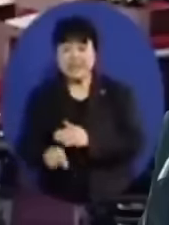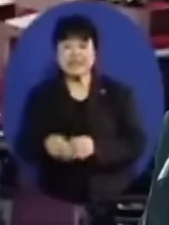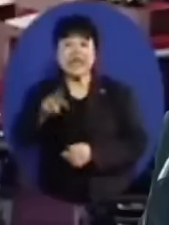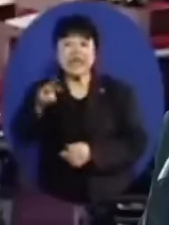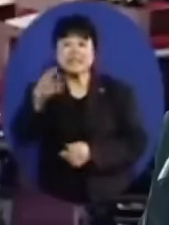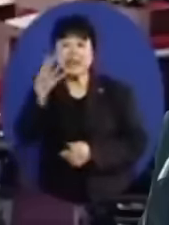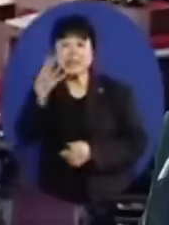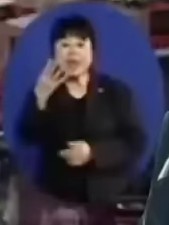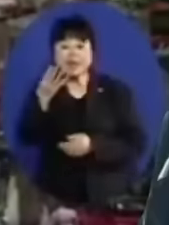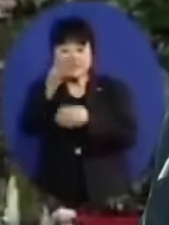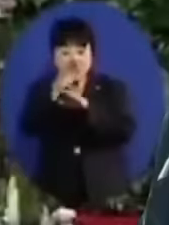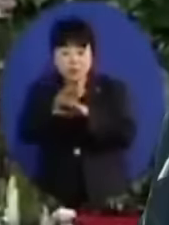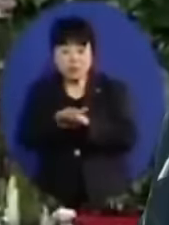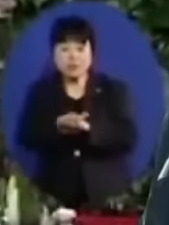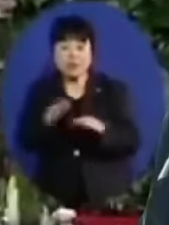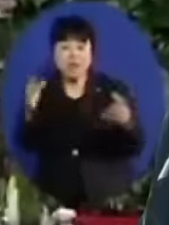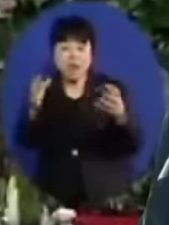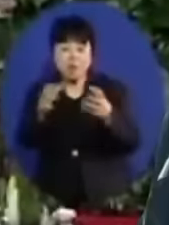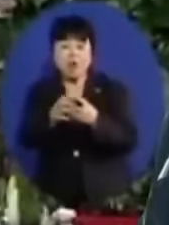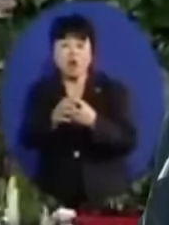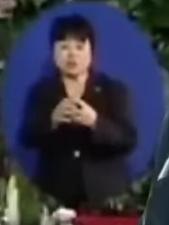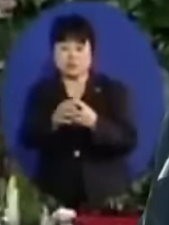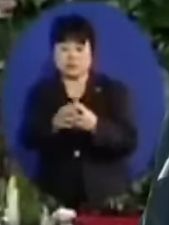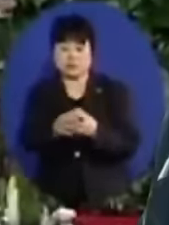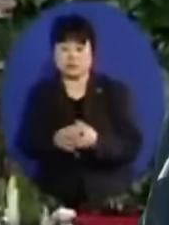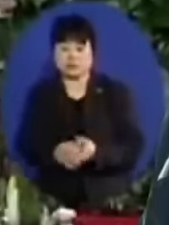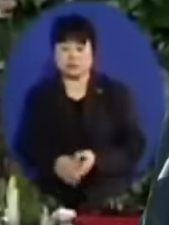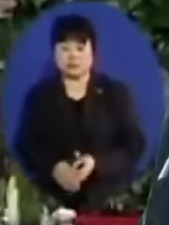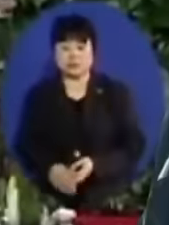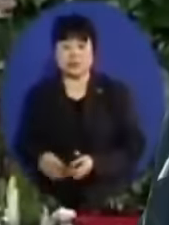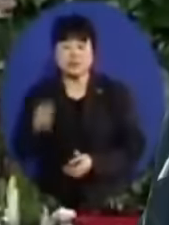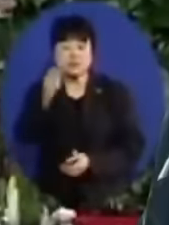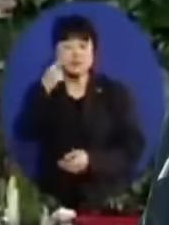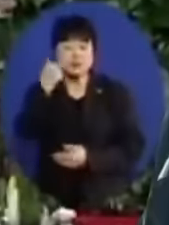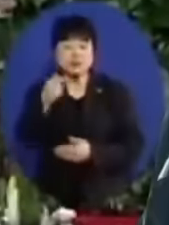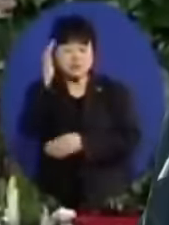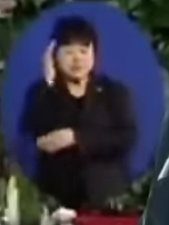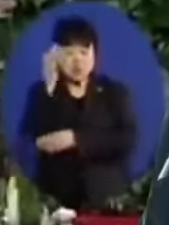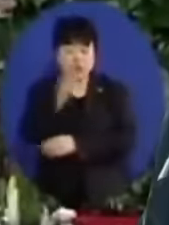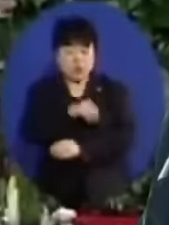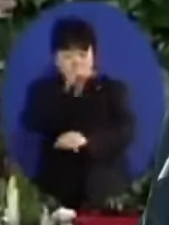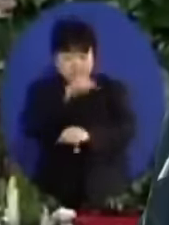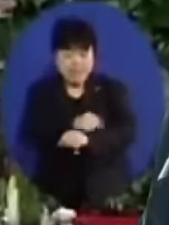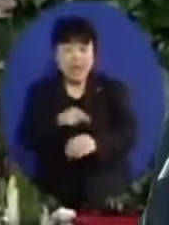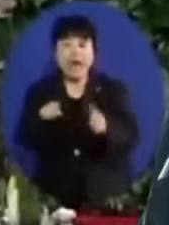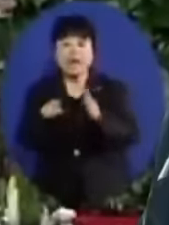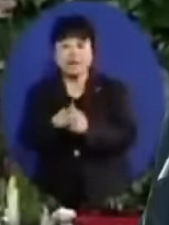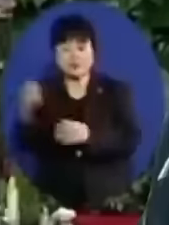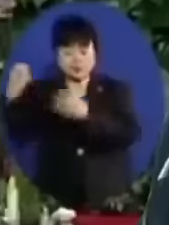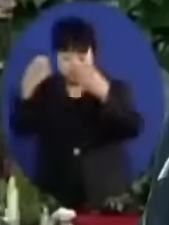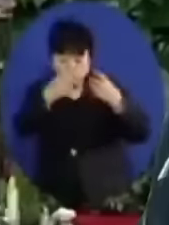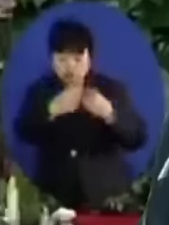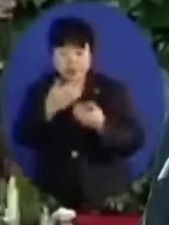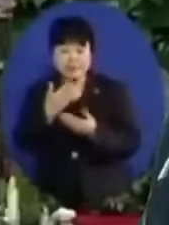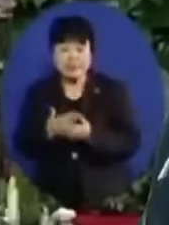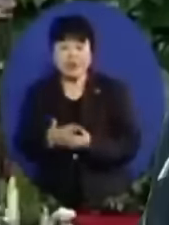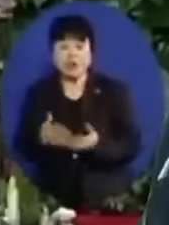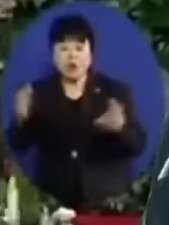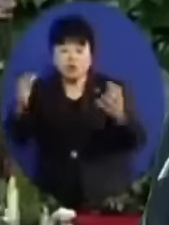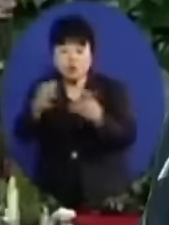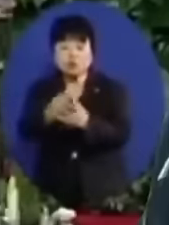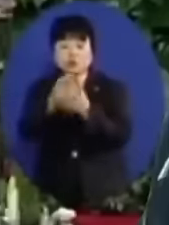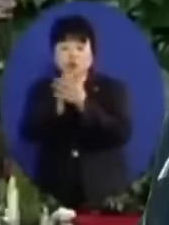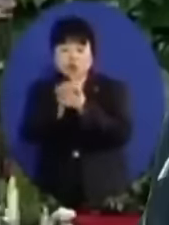400명의 교인들이 기도실에서 기도하는 스펄전 목사님에게 성령에 임해달라고 통성 기도를 하고